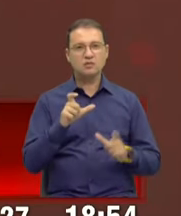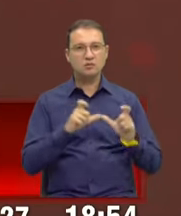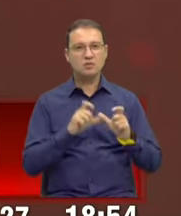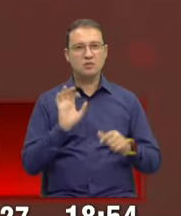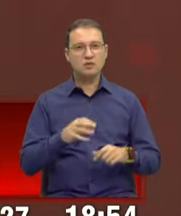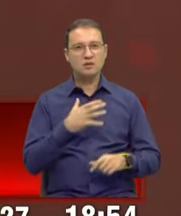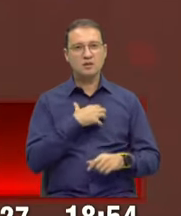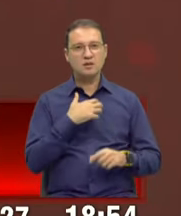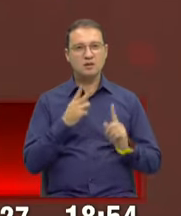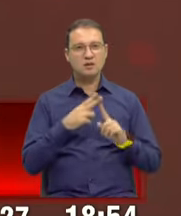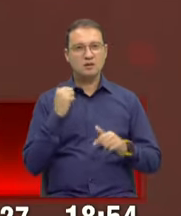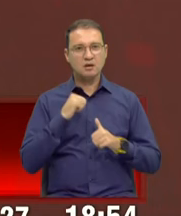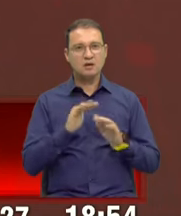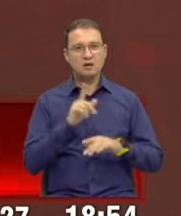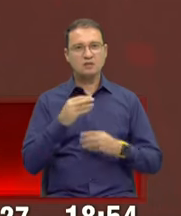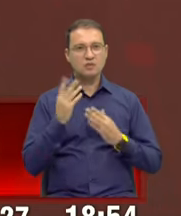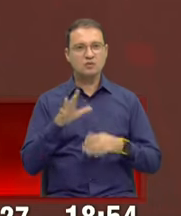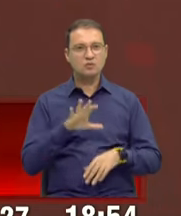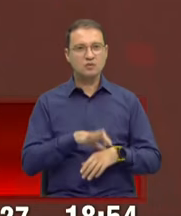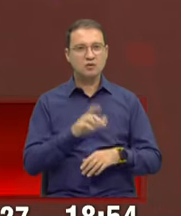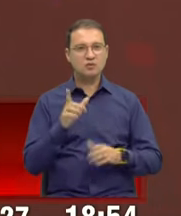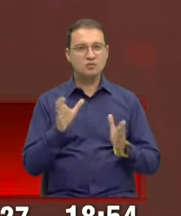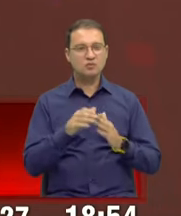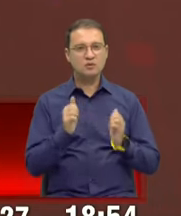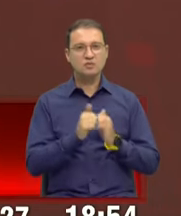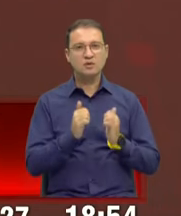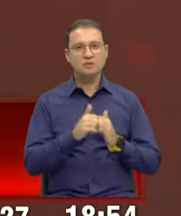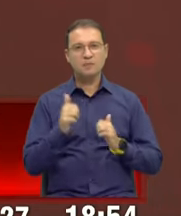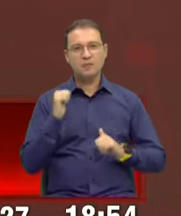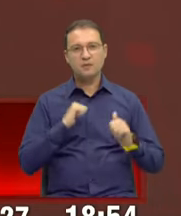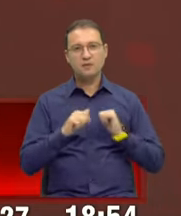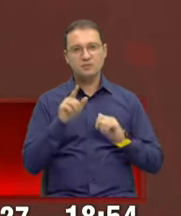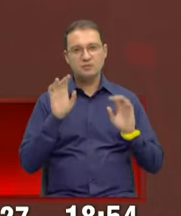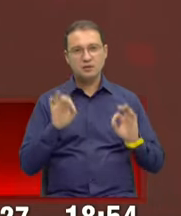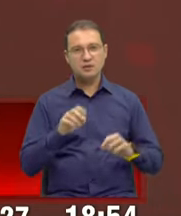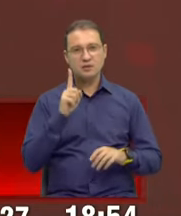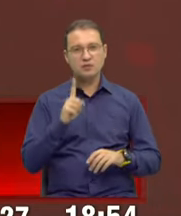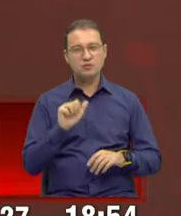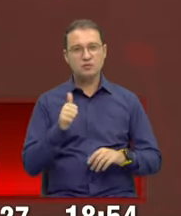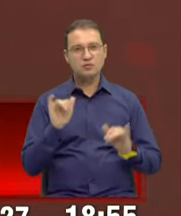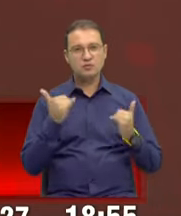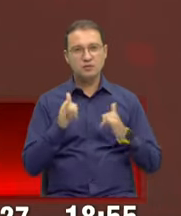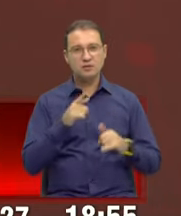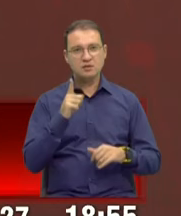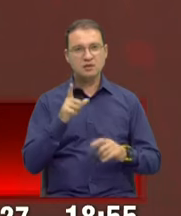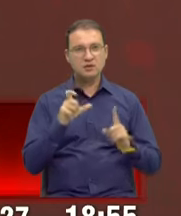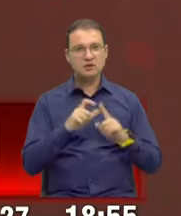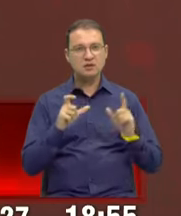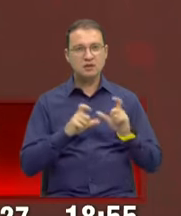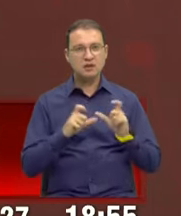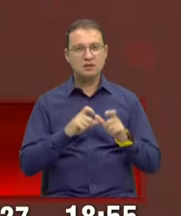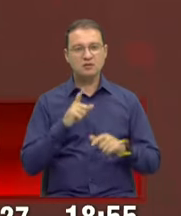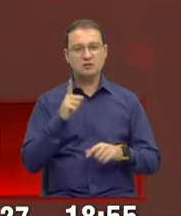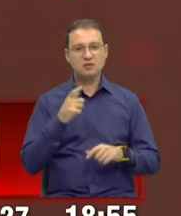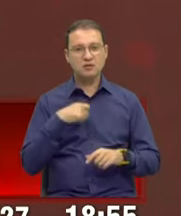bugün kendisine ikinci kez hayat veren doktoru ve ekibiyle birlikte üniversiteye başladığı ilk günü kutladı. Dilşat Dede